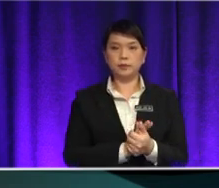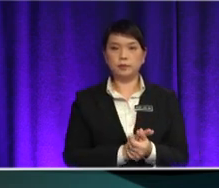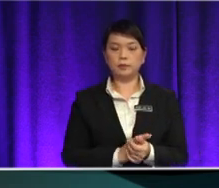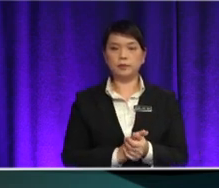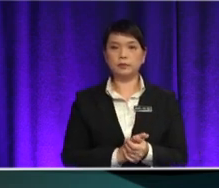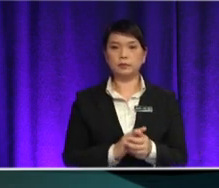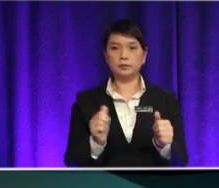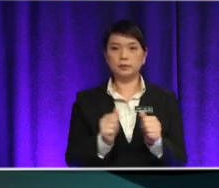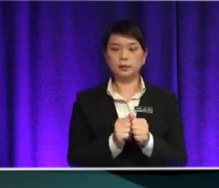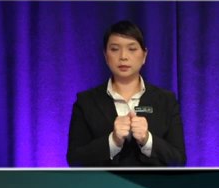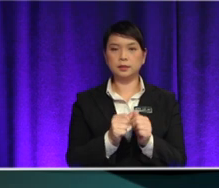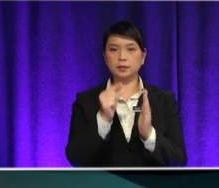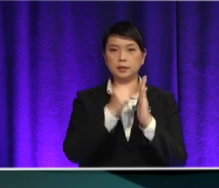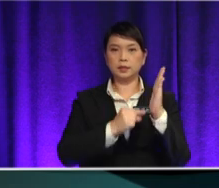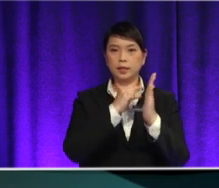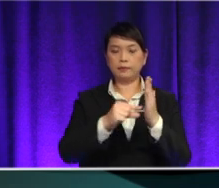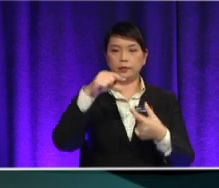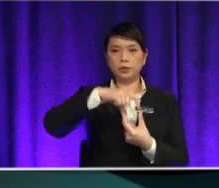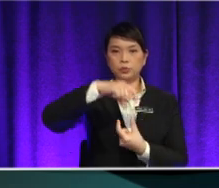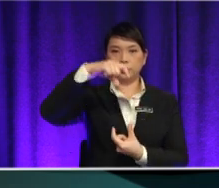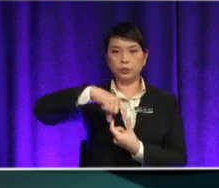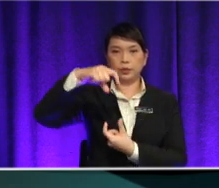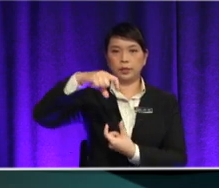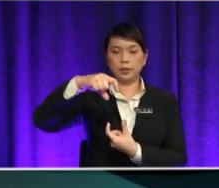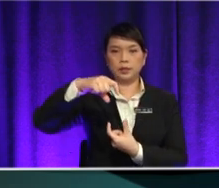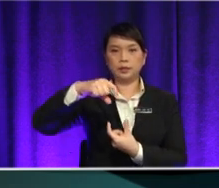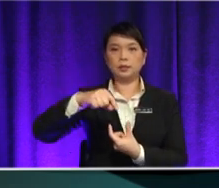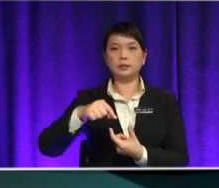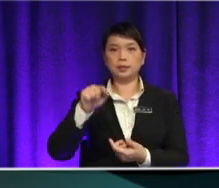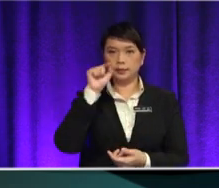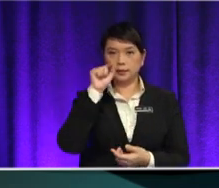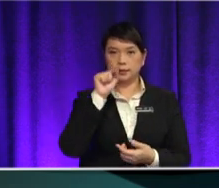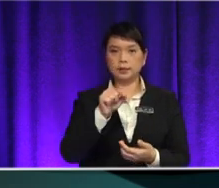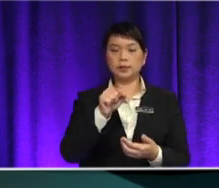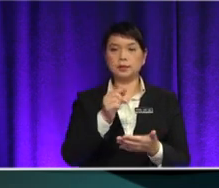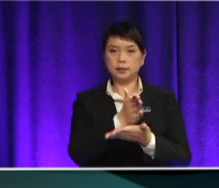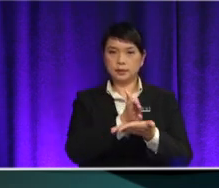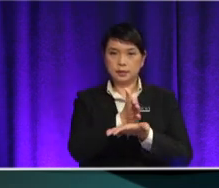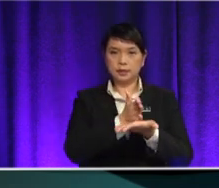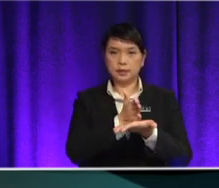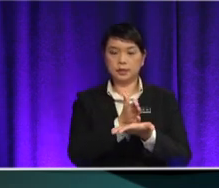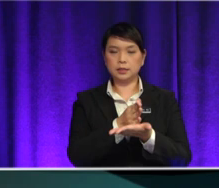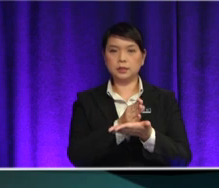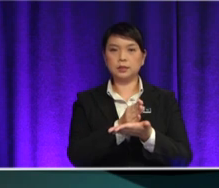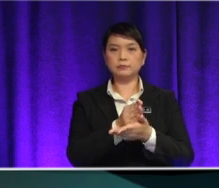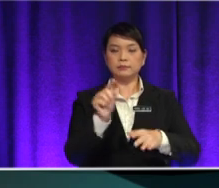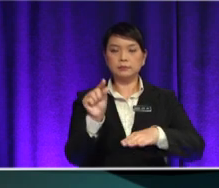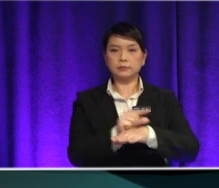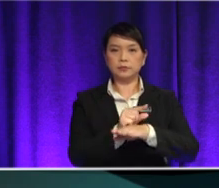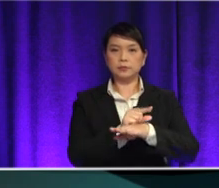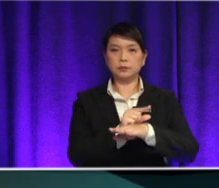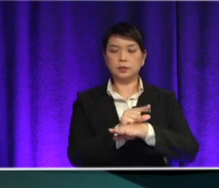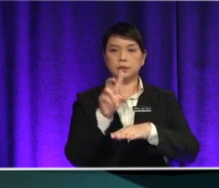kita tadi, dia tanda di tengah-tengah. sebab dia guna data titik